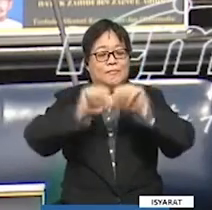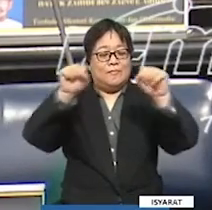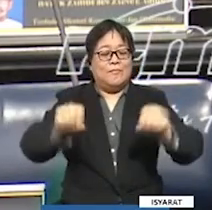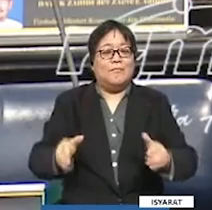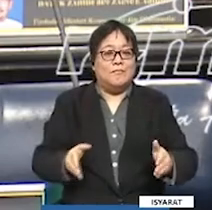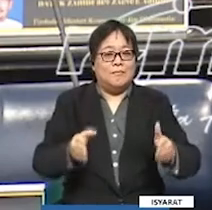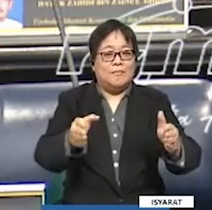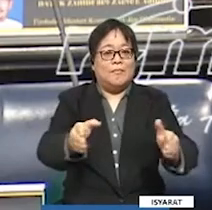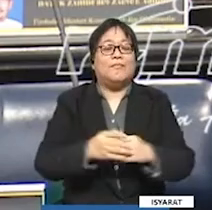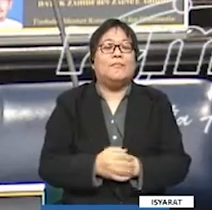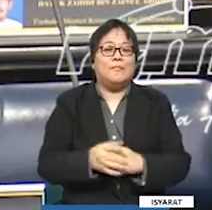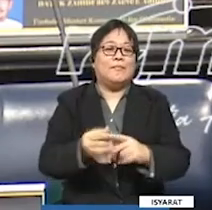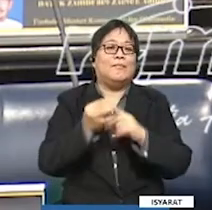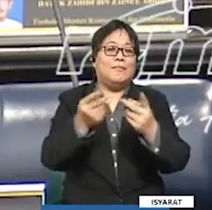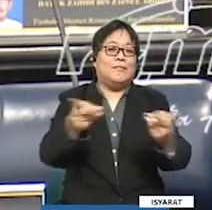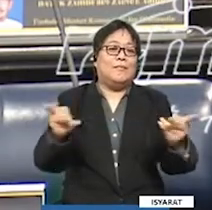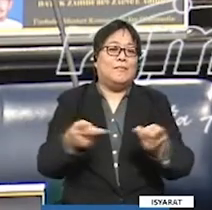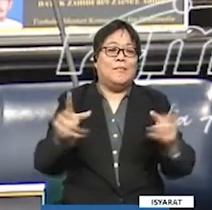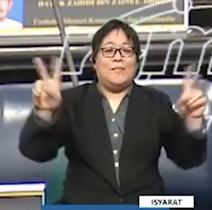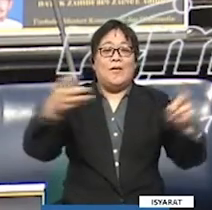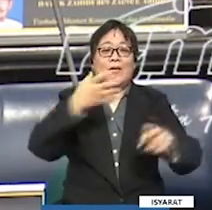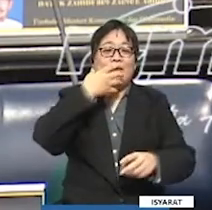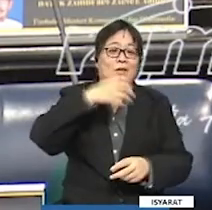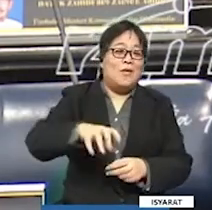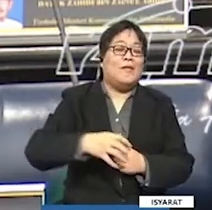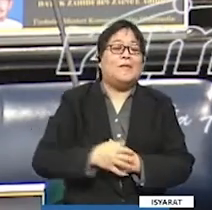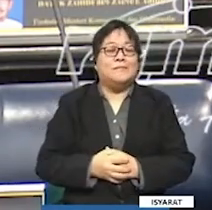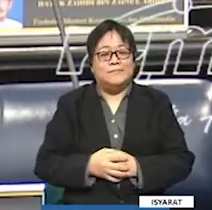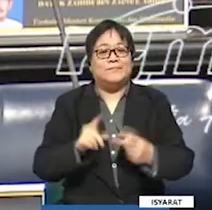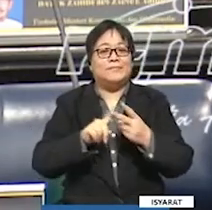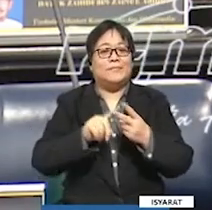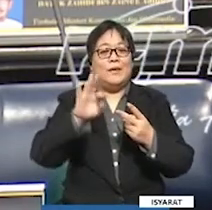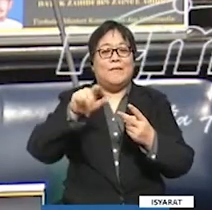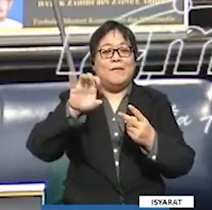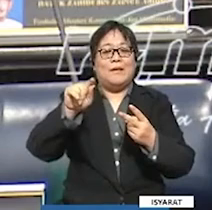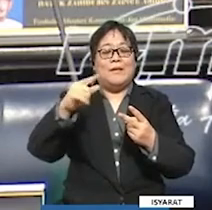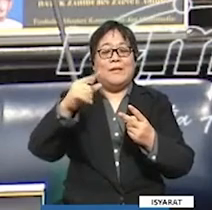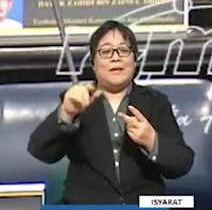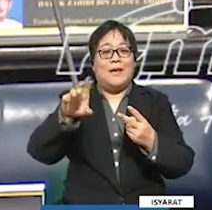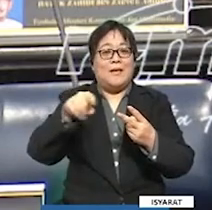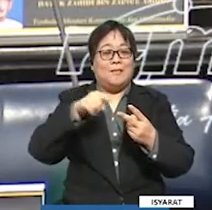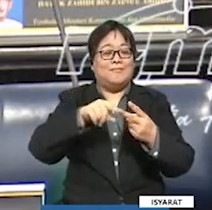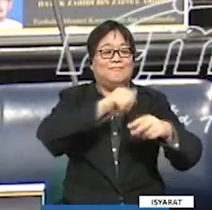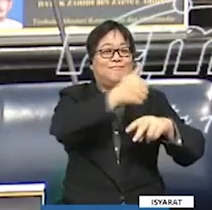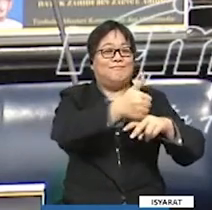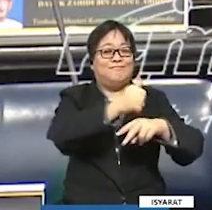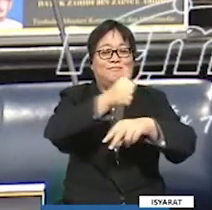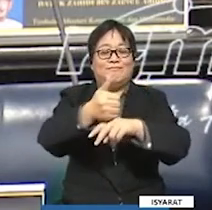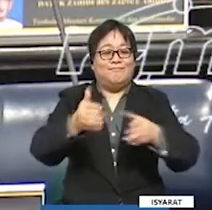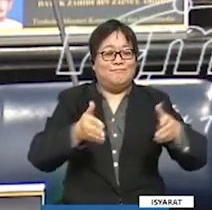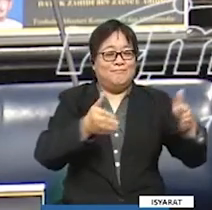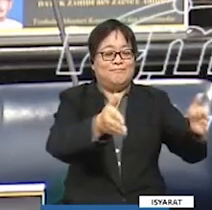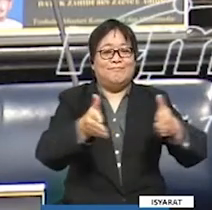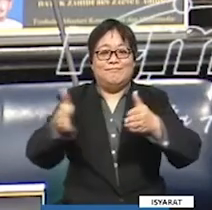saliran, terutama di kawasan hotspot banjir, memasang flap gate dengan izin di parit induk